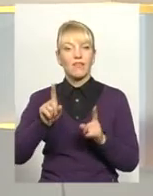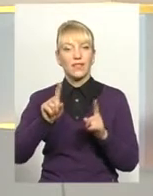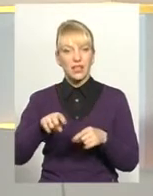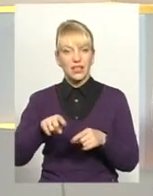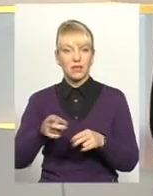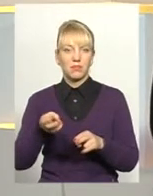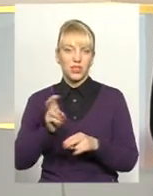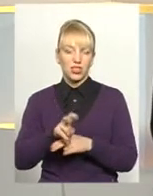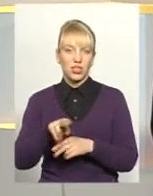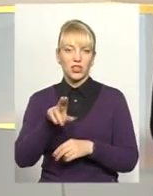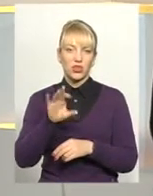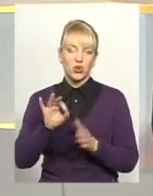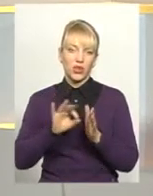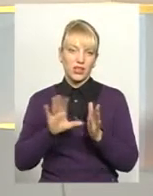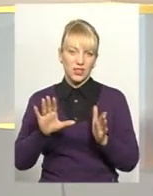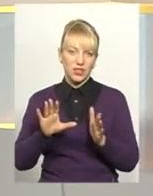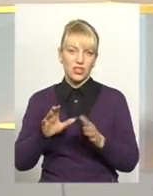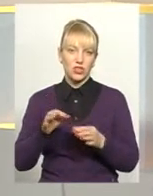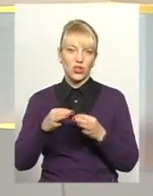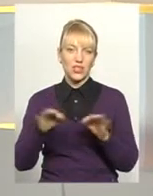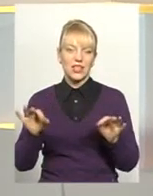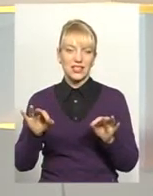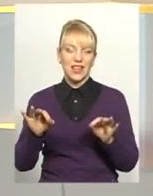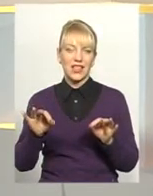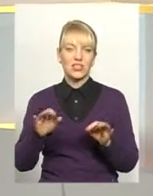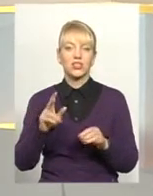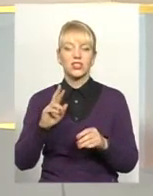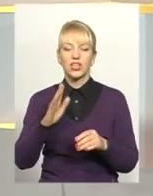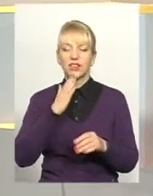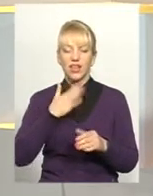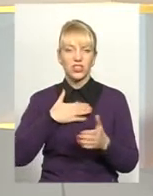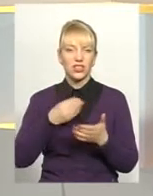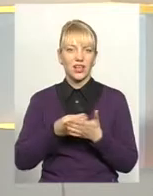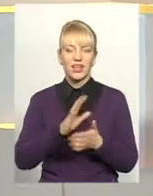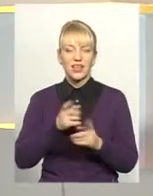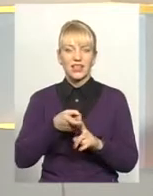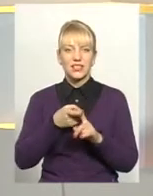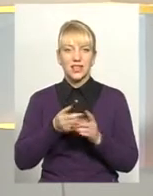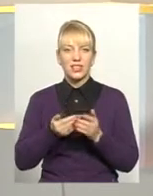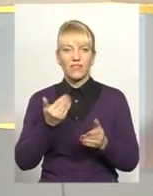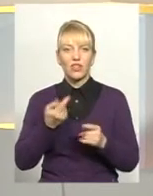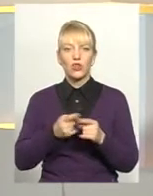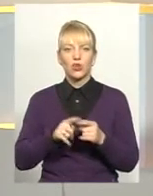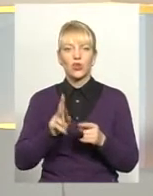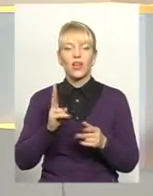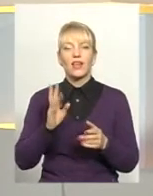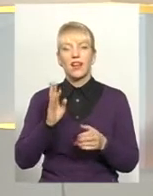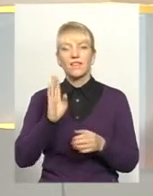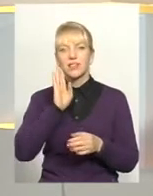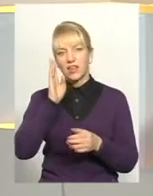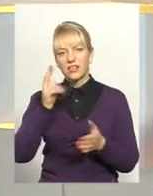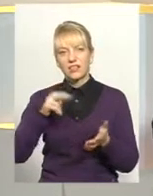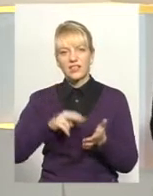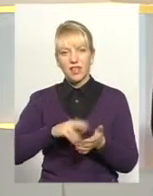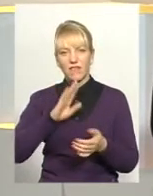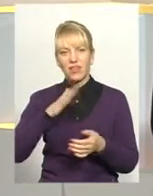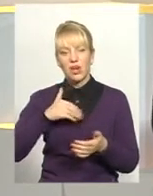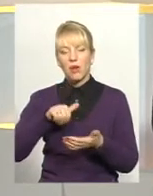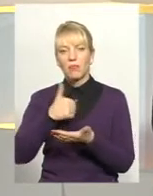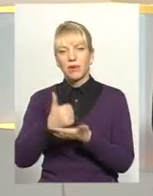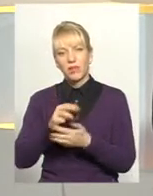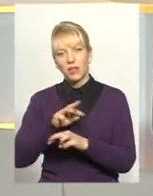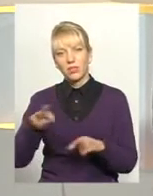до енергетичної незалежності, і наші тарифи не залежали від того, з якої ноги сьогодні вранці встав або наш прем'єр-міністр, або якийсь